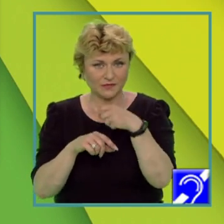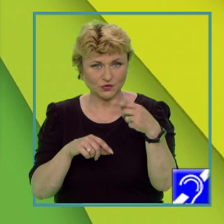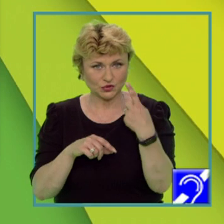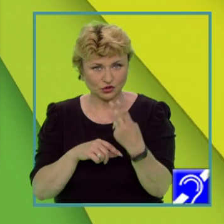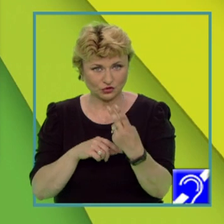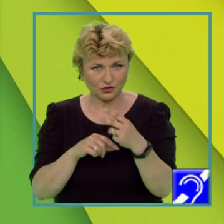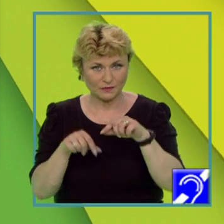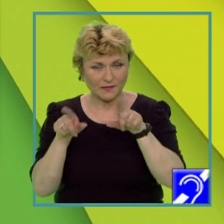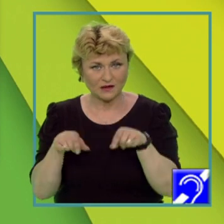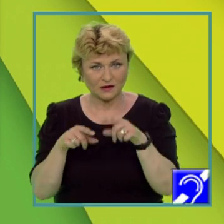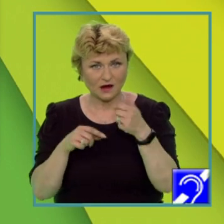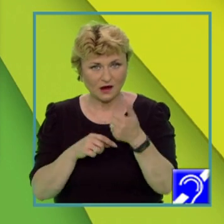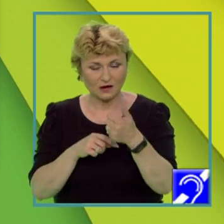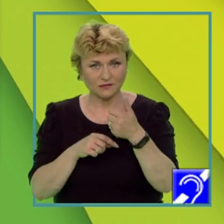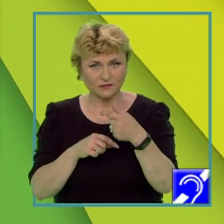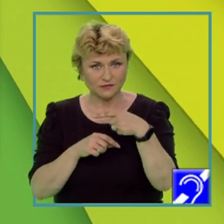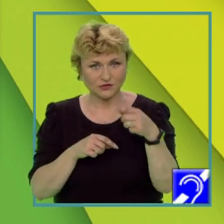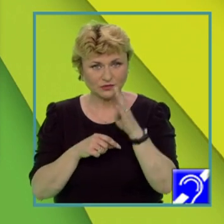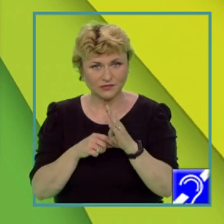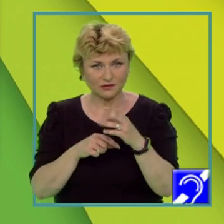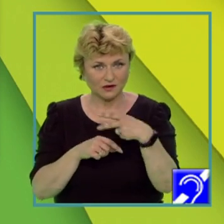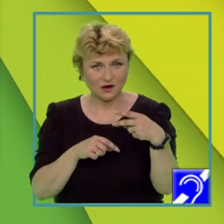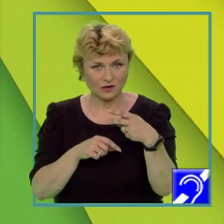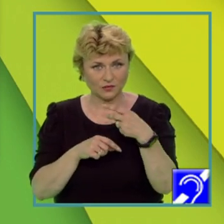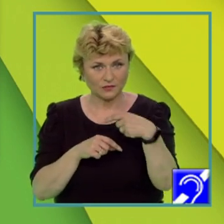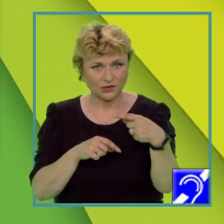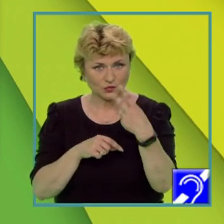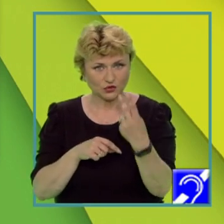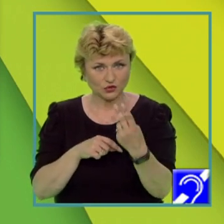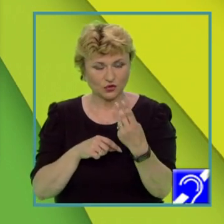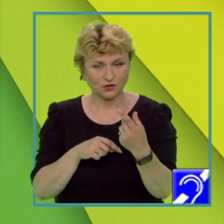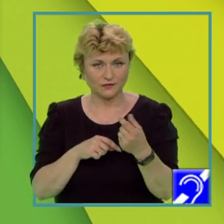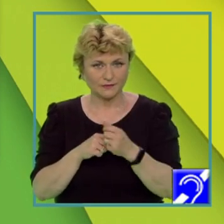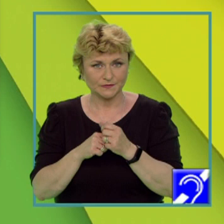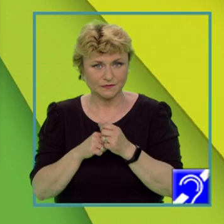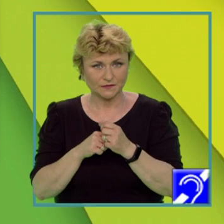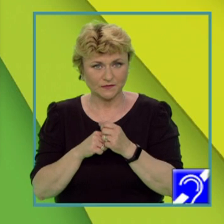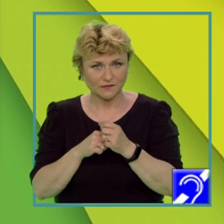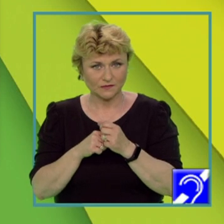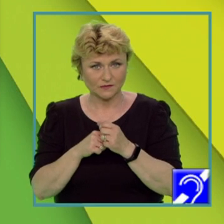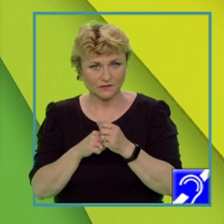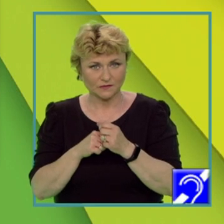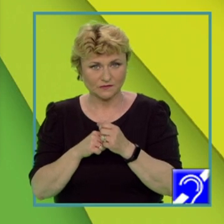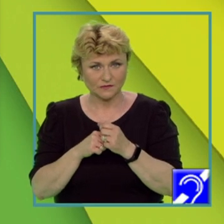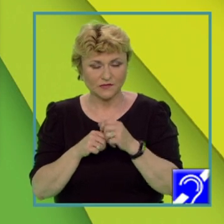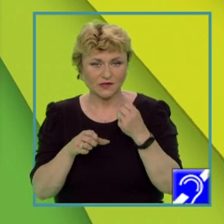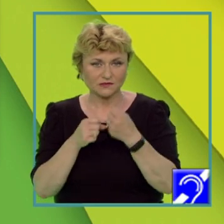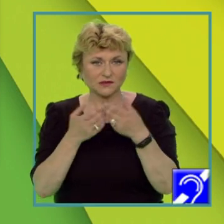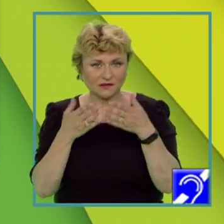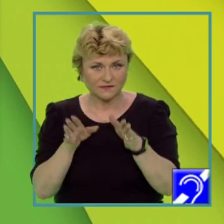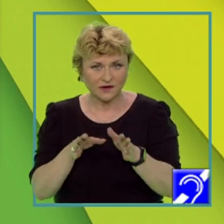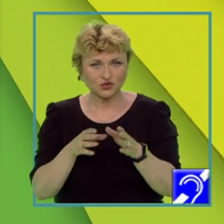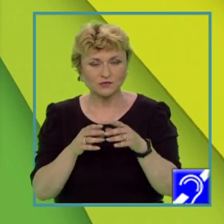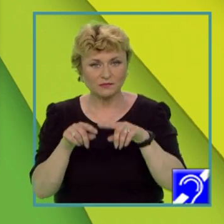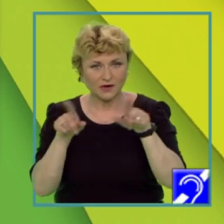pe lângă adminul b x este egal cu minus 2 plus 6 i se desface paranteza și se